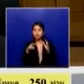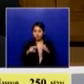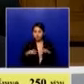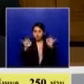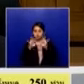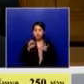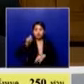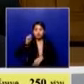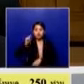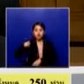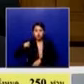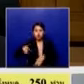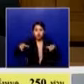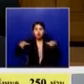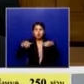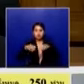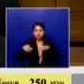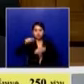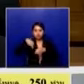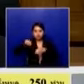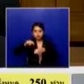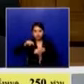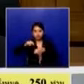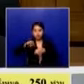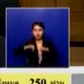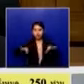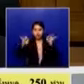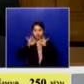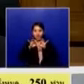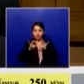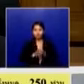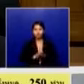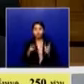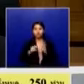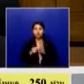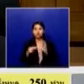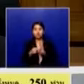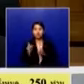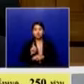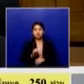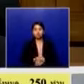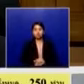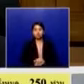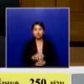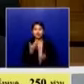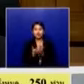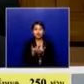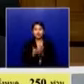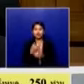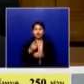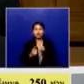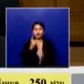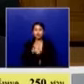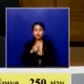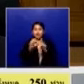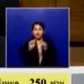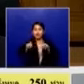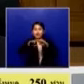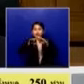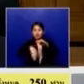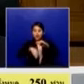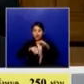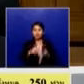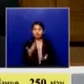นะครับแล้วก็ในกลุ่มที่มีความลำดับความสำคัญก็คือกลุ่มที่มีรายได้ต่ำกว่าแสนบาทต่อปีหรือกลุ่ม